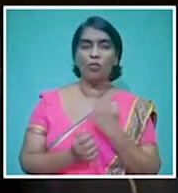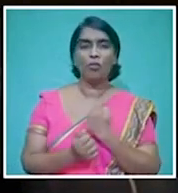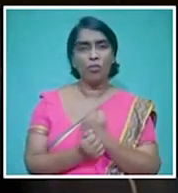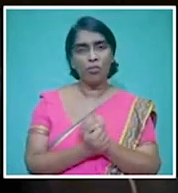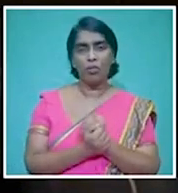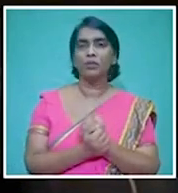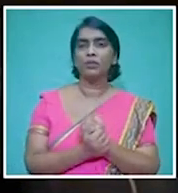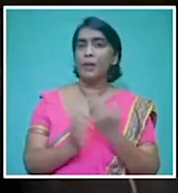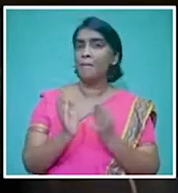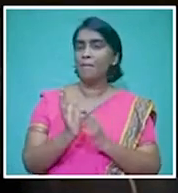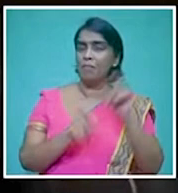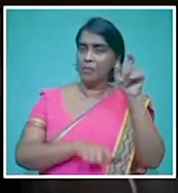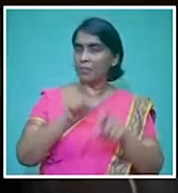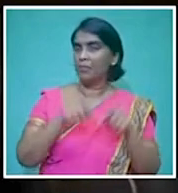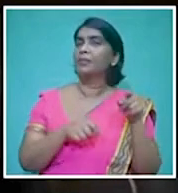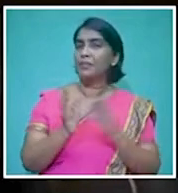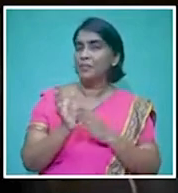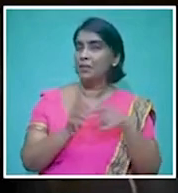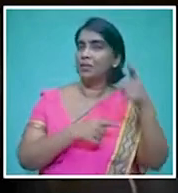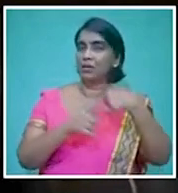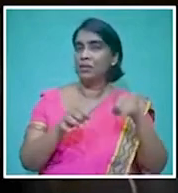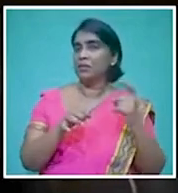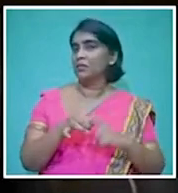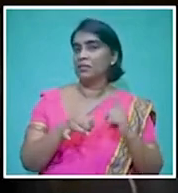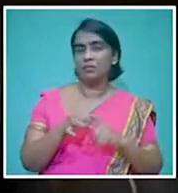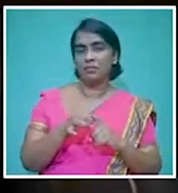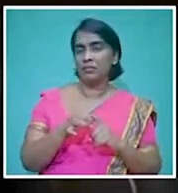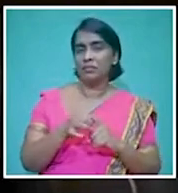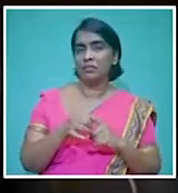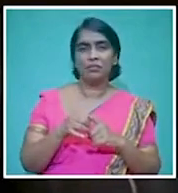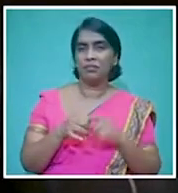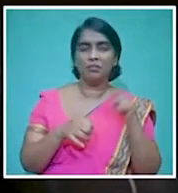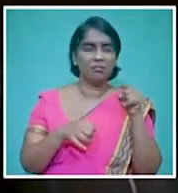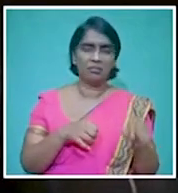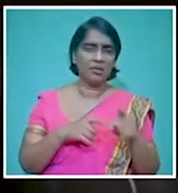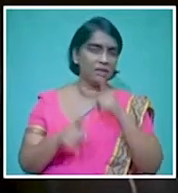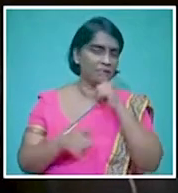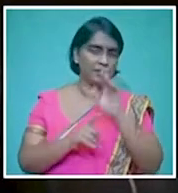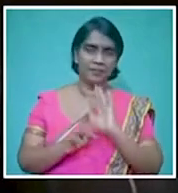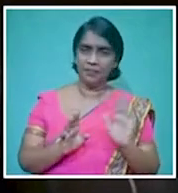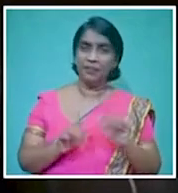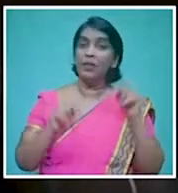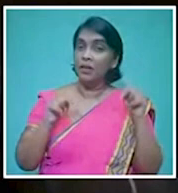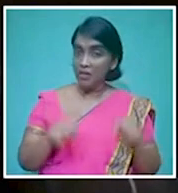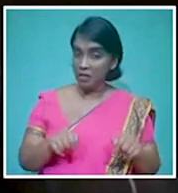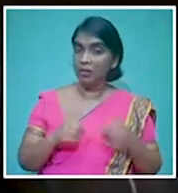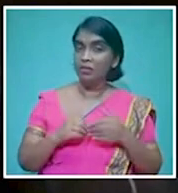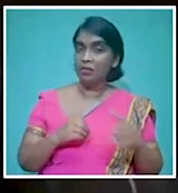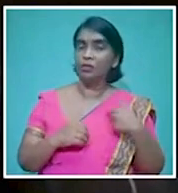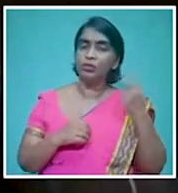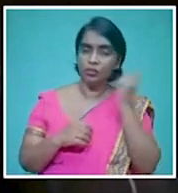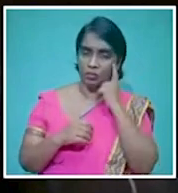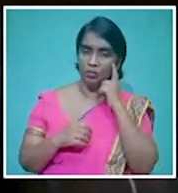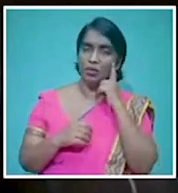ඉන්න සාමාන්‍ය සබලුන් හා ඔවුන්ගේ ප්‍රශ්න පිළිබඳ නෙවෙයි මෙතන කතා වෙන්නේ. අද වෙනකොට අපි